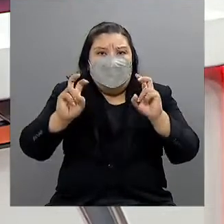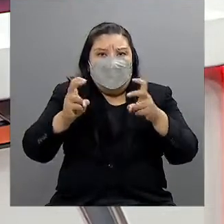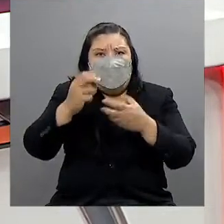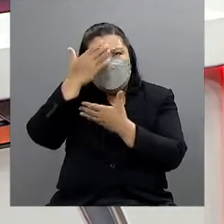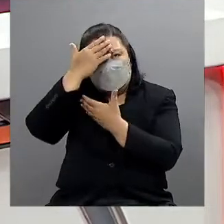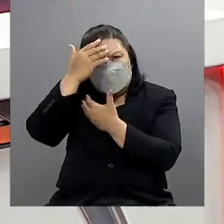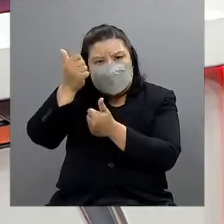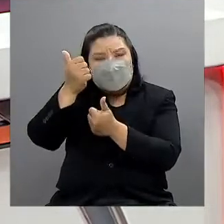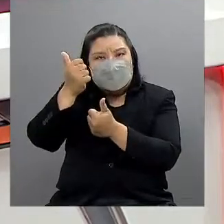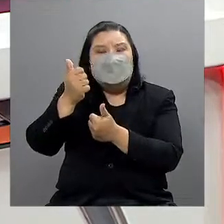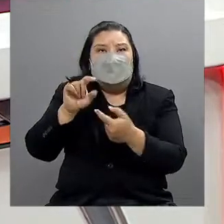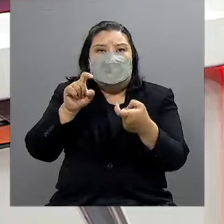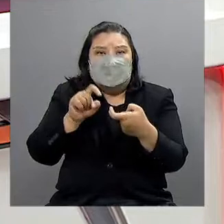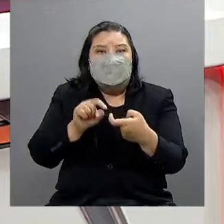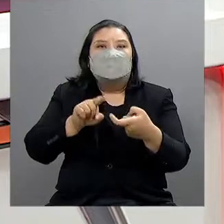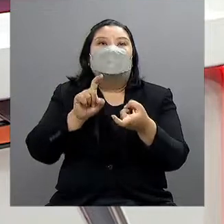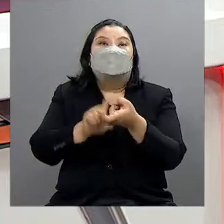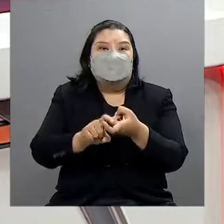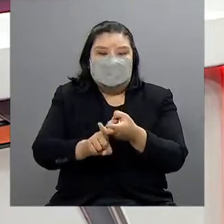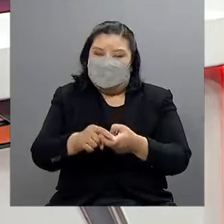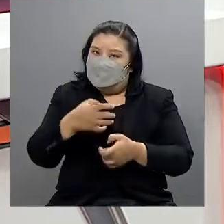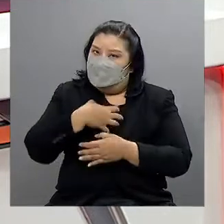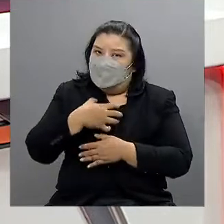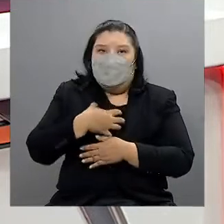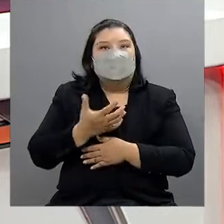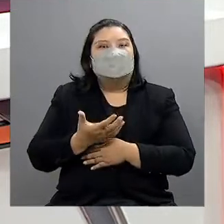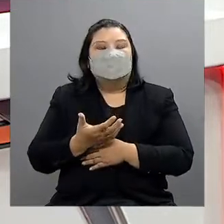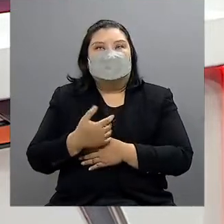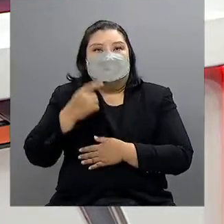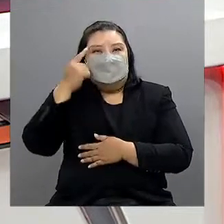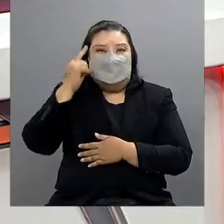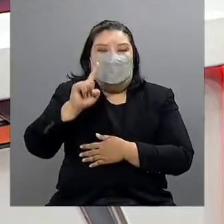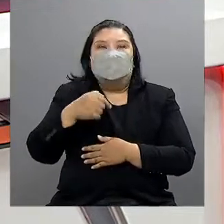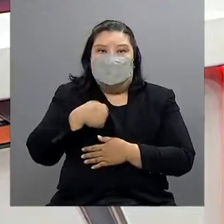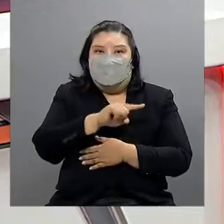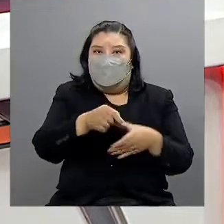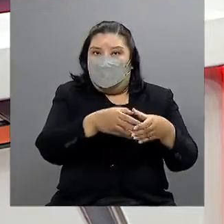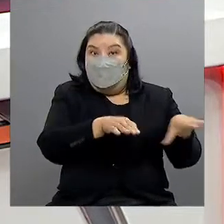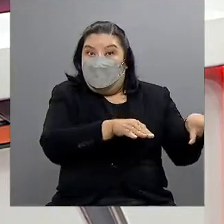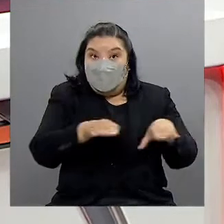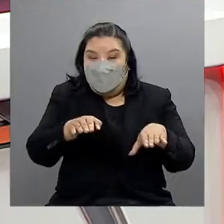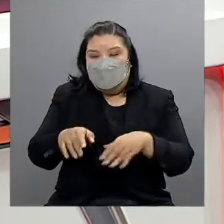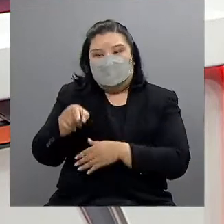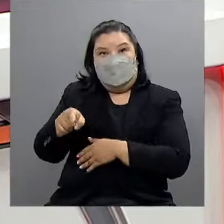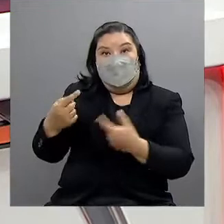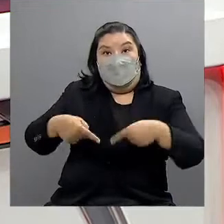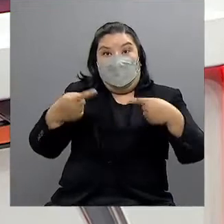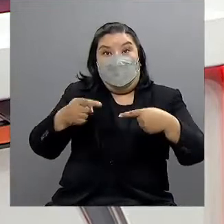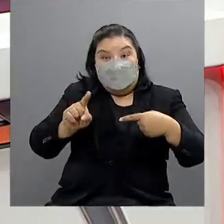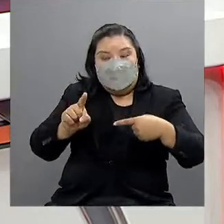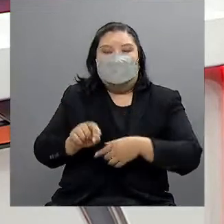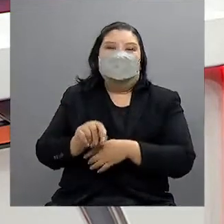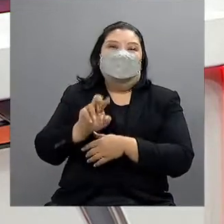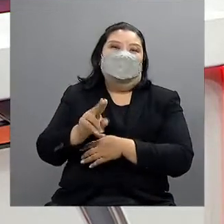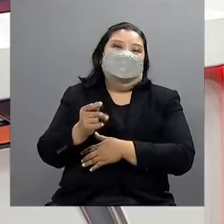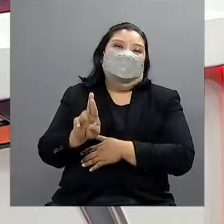ที่รัศเสียความพยายาม แล้มีความเป็ไปได้ว่า อาจจะเตรยมเพระบุกยุเครณิใอีก ไม่หนานี้เรื่องนี้สหรฐเตรยมผนึกำ